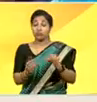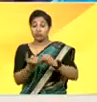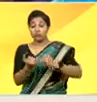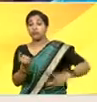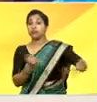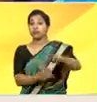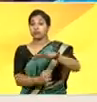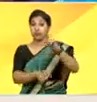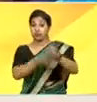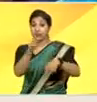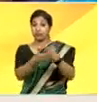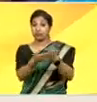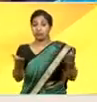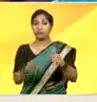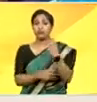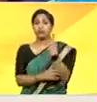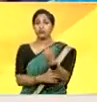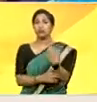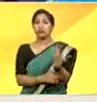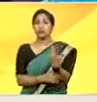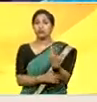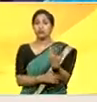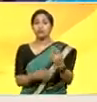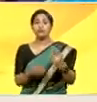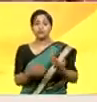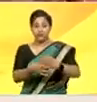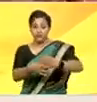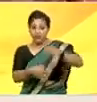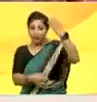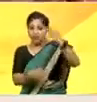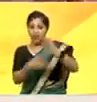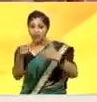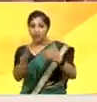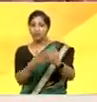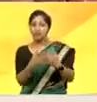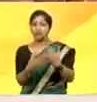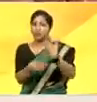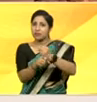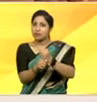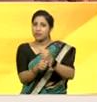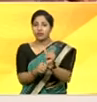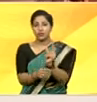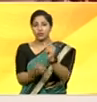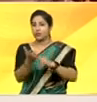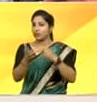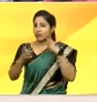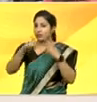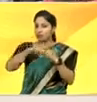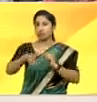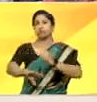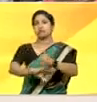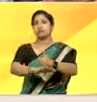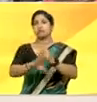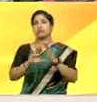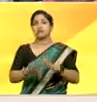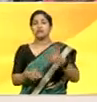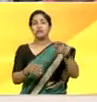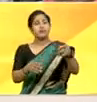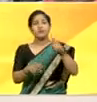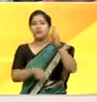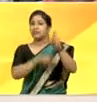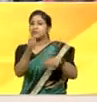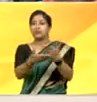ने एक बैम्बू हैंडीक्राफ्ट यूनिट की भी स्थापना की है। अब ये